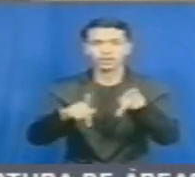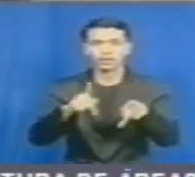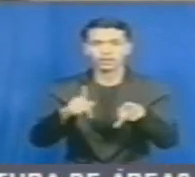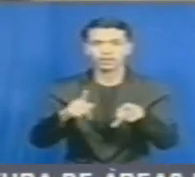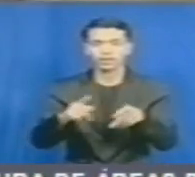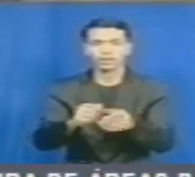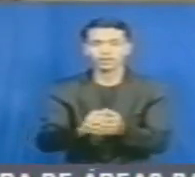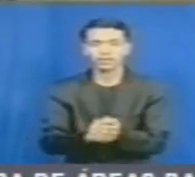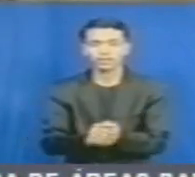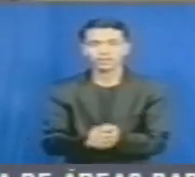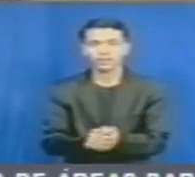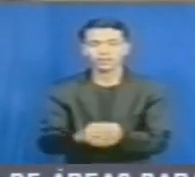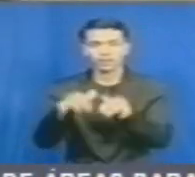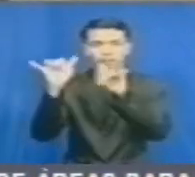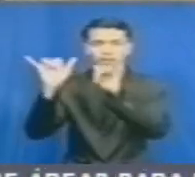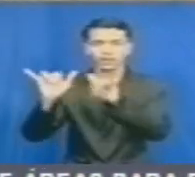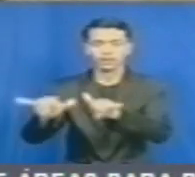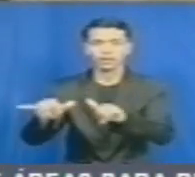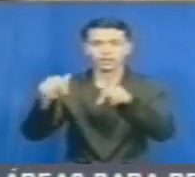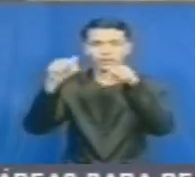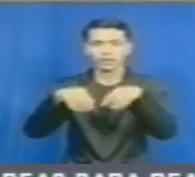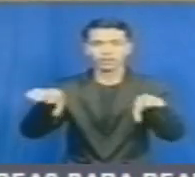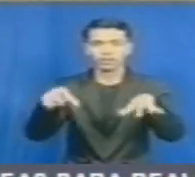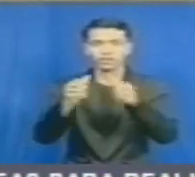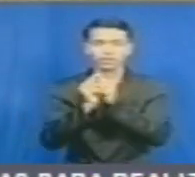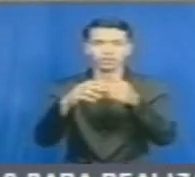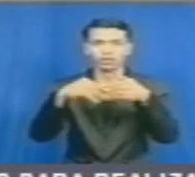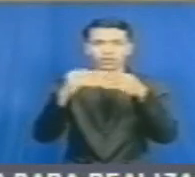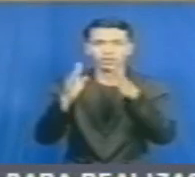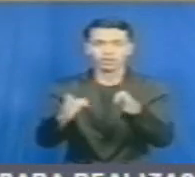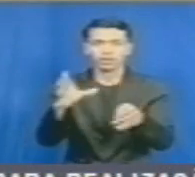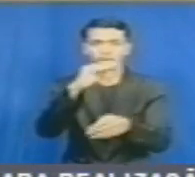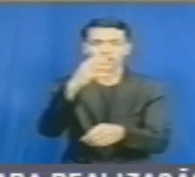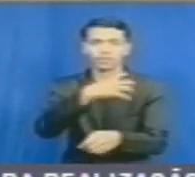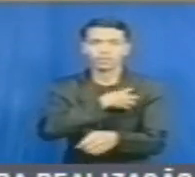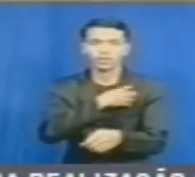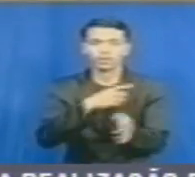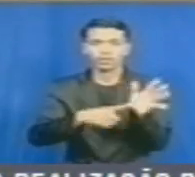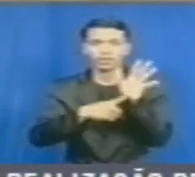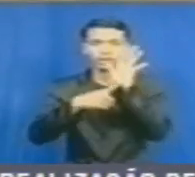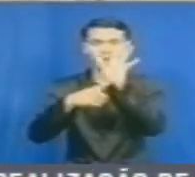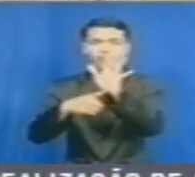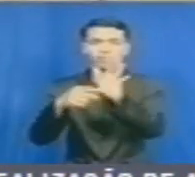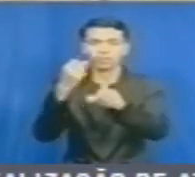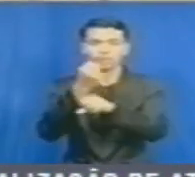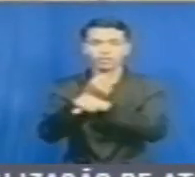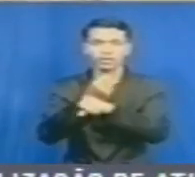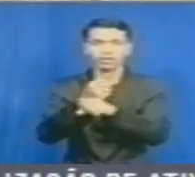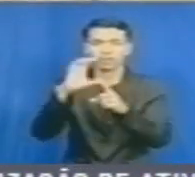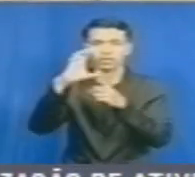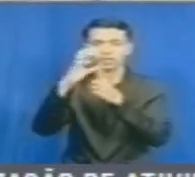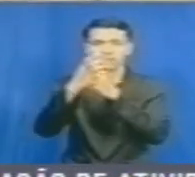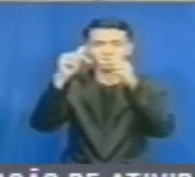no Fuaili kuni wehelaya, nunu boku atu kopera ho atu dari lokal no polisia, hori hatu lu para diru fatu lulik ne. Namba ne